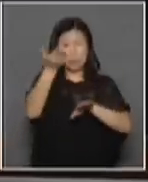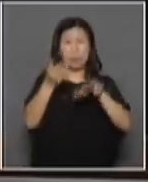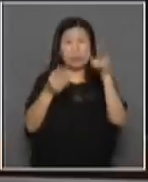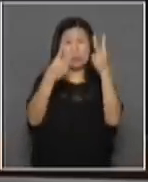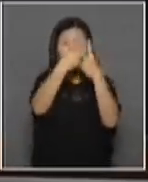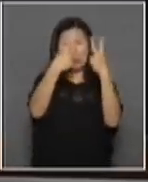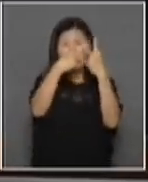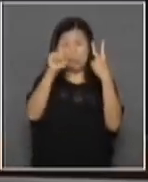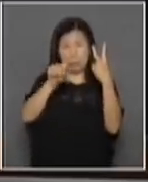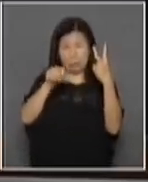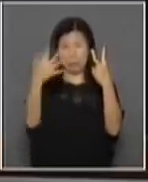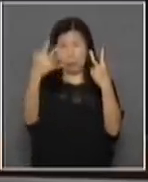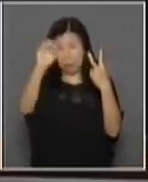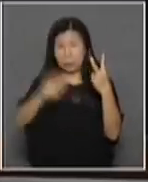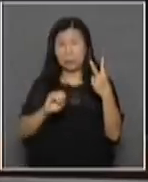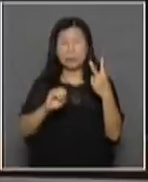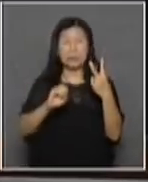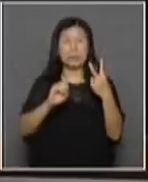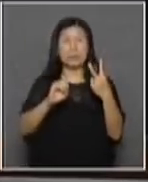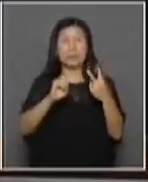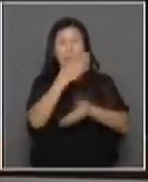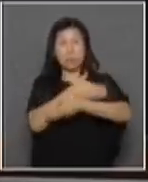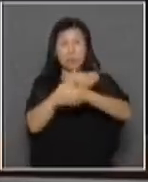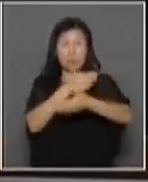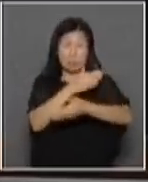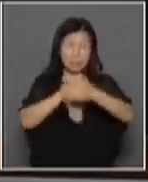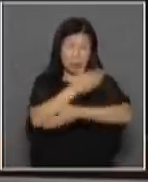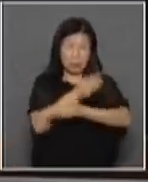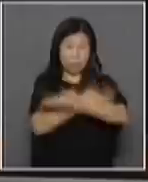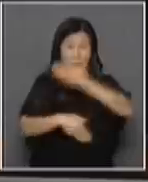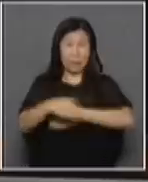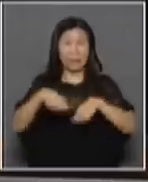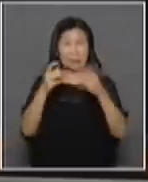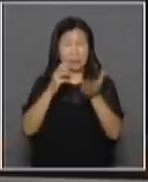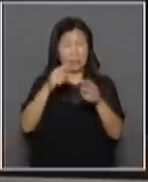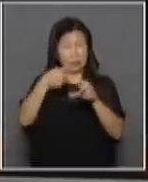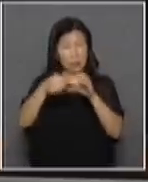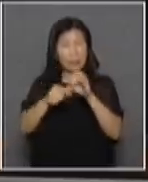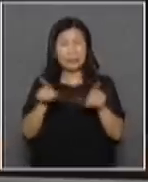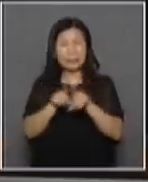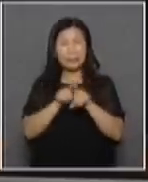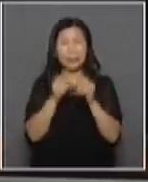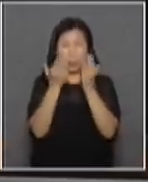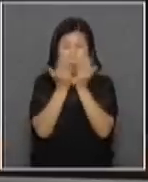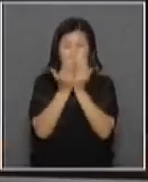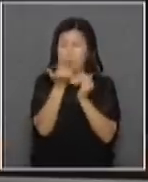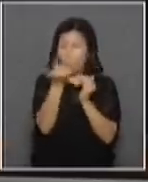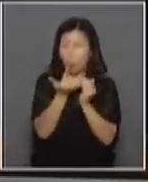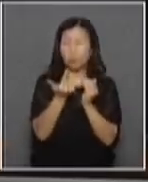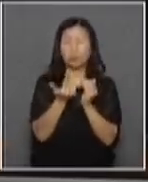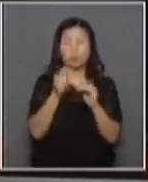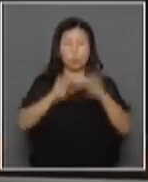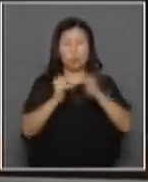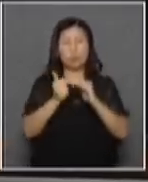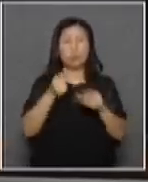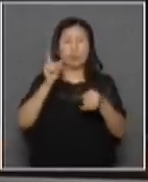29.5%。残疾人士嘅贫穷系值得社会嘅高度关注。好多残疾人士读咗好多书咧，都系好难